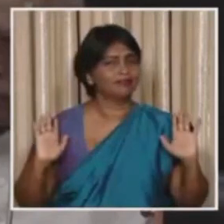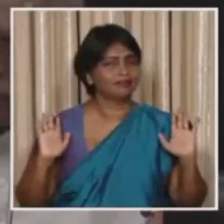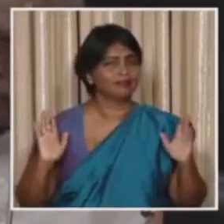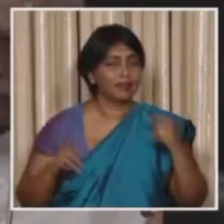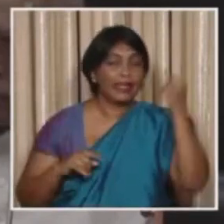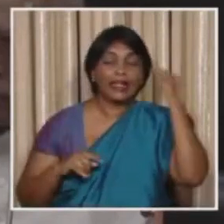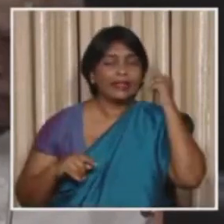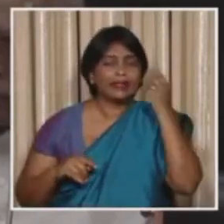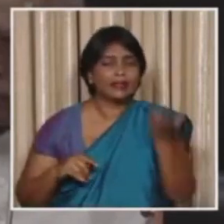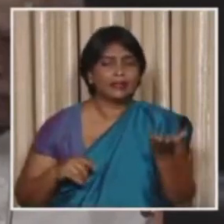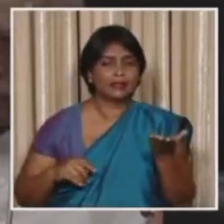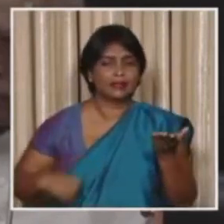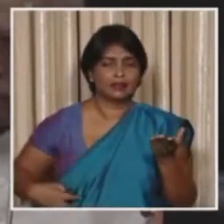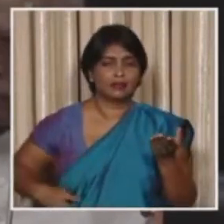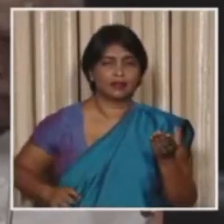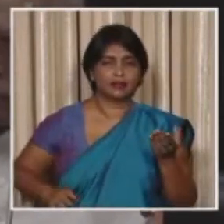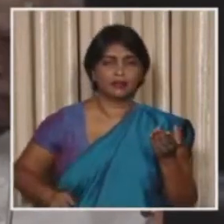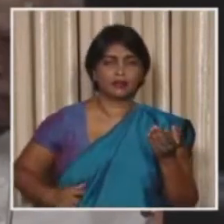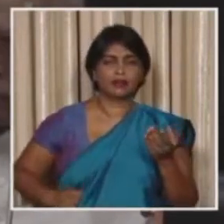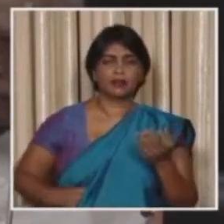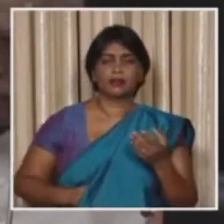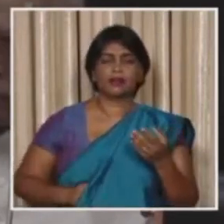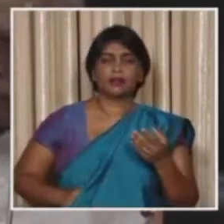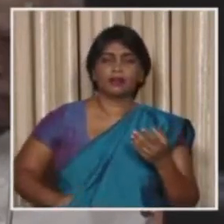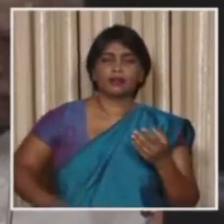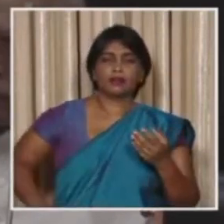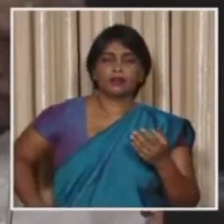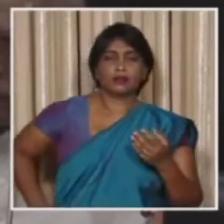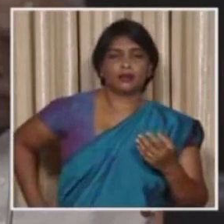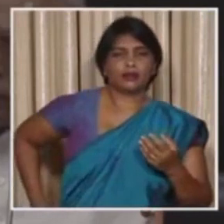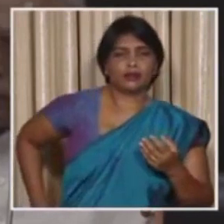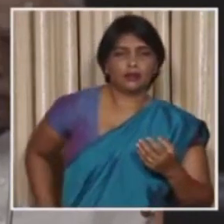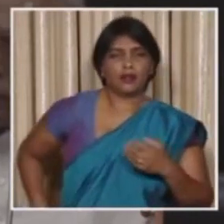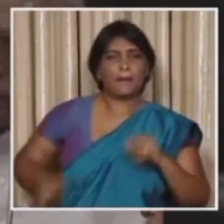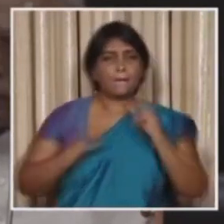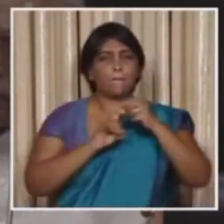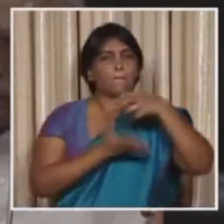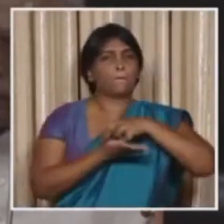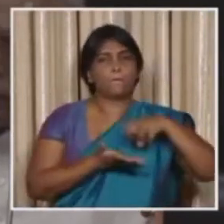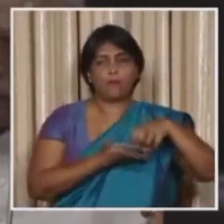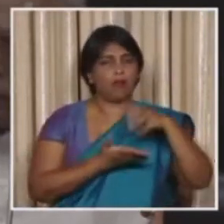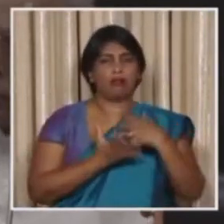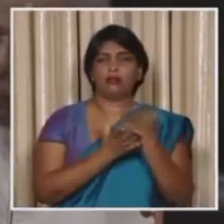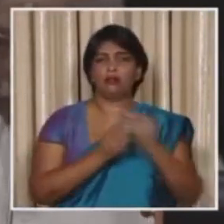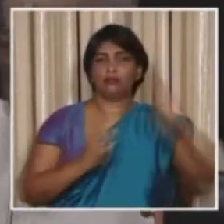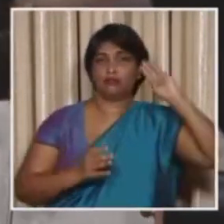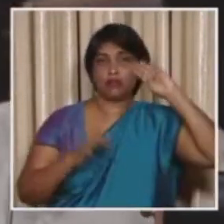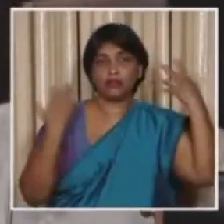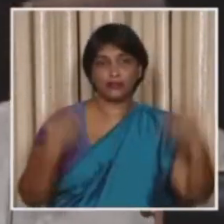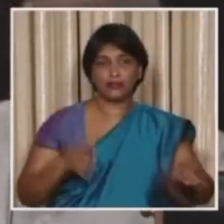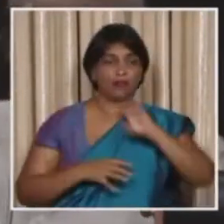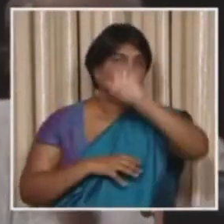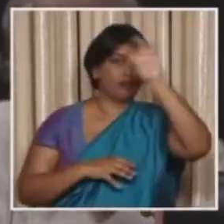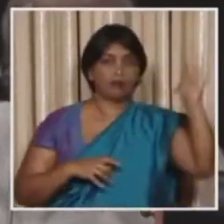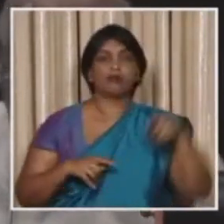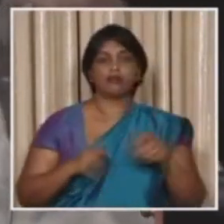ගැන හිතන්න. අපිට පළාත් සභා ඇත්ත වශයෙන්ම අහෝසි කරන්න බෑ. දැන් ප්‍රතිඥා දීලා ඒවට රටවල්